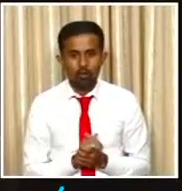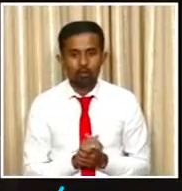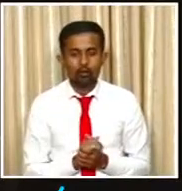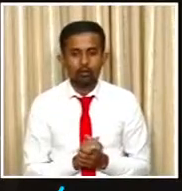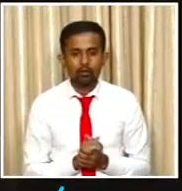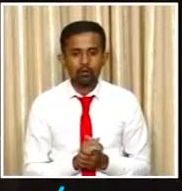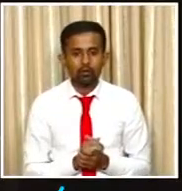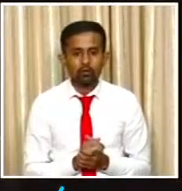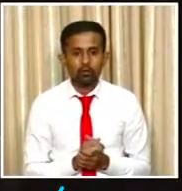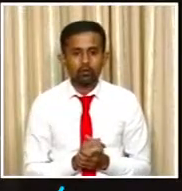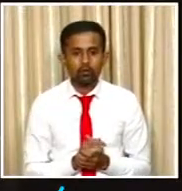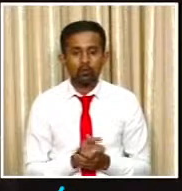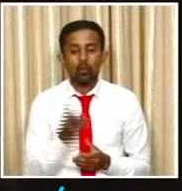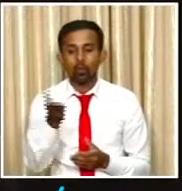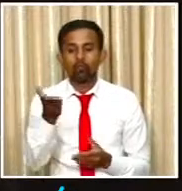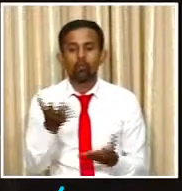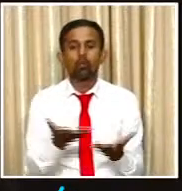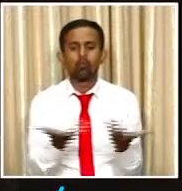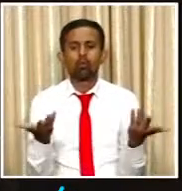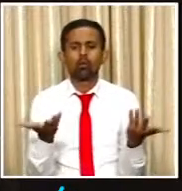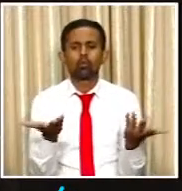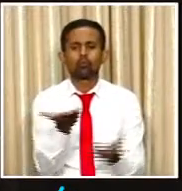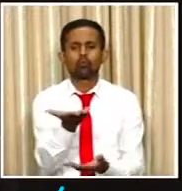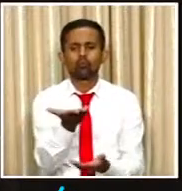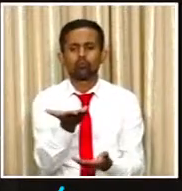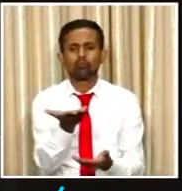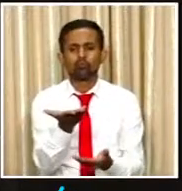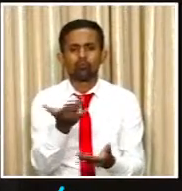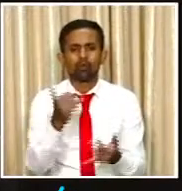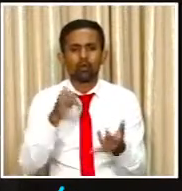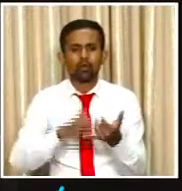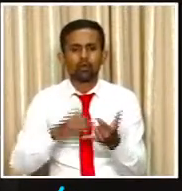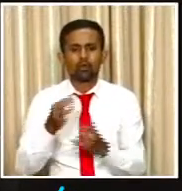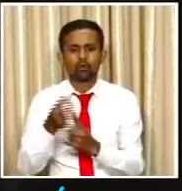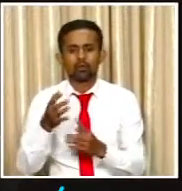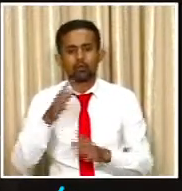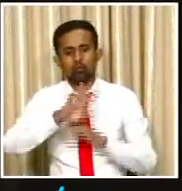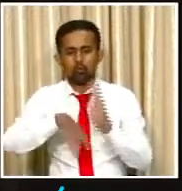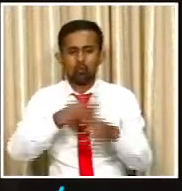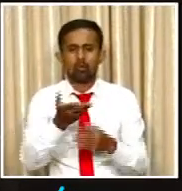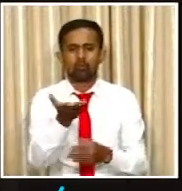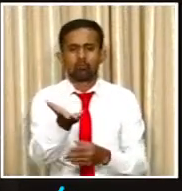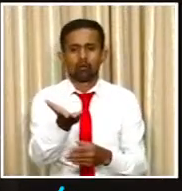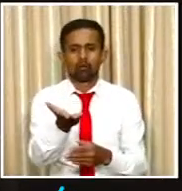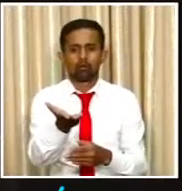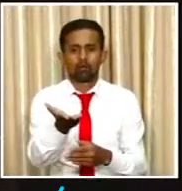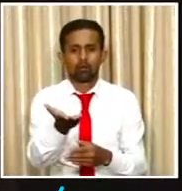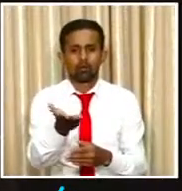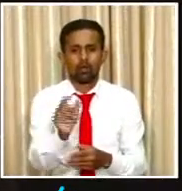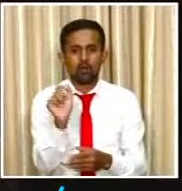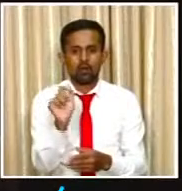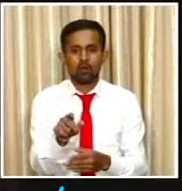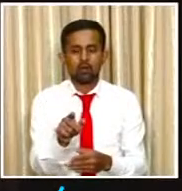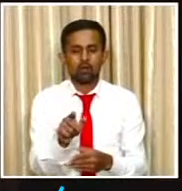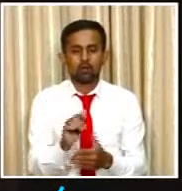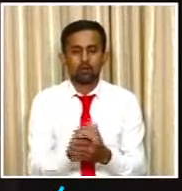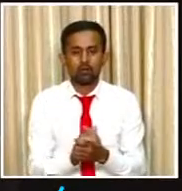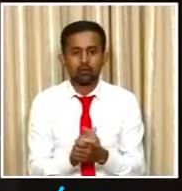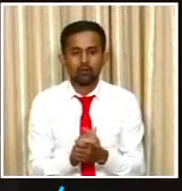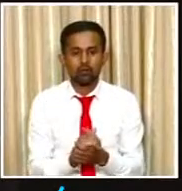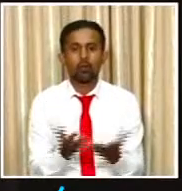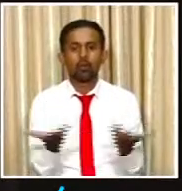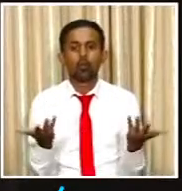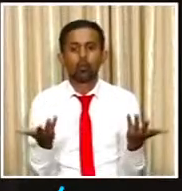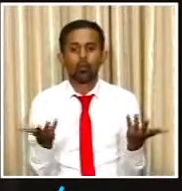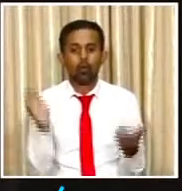ඔය සජිත් ජංජාල බලවේගයට වෙලා තියෙන්නේ? අද ඕක සජිත් ජංජාල බලවේගය. ඒක තමයි ඕකේ නම දැන්. අද කොහ